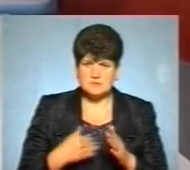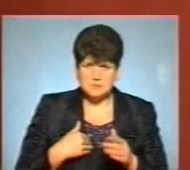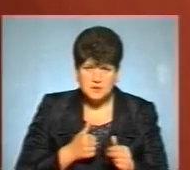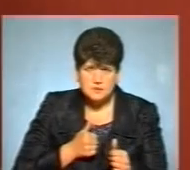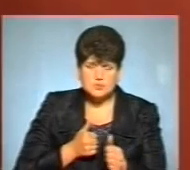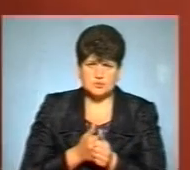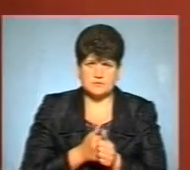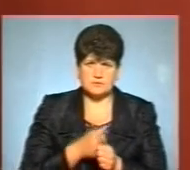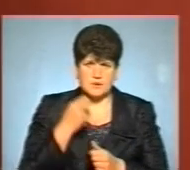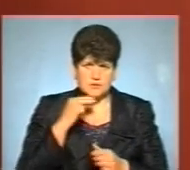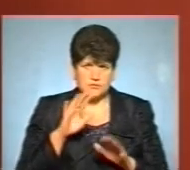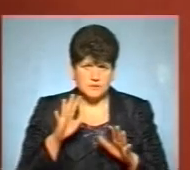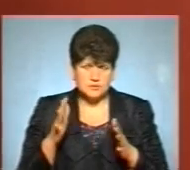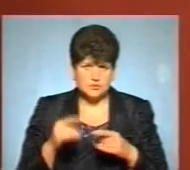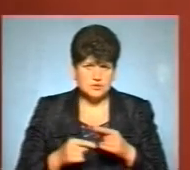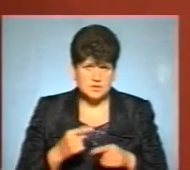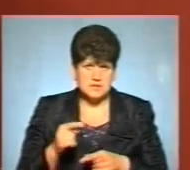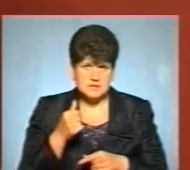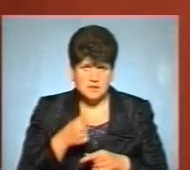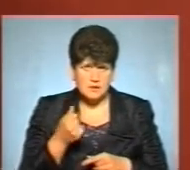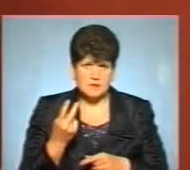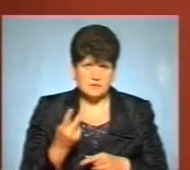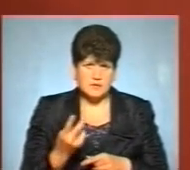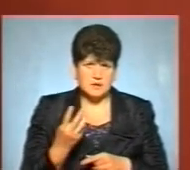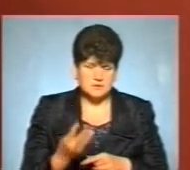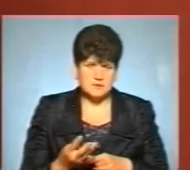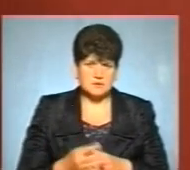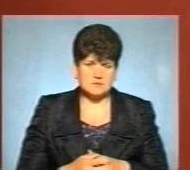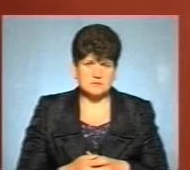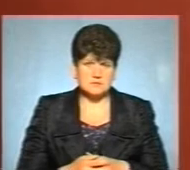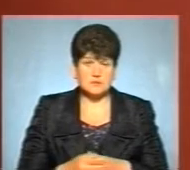в кращому випадку через рік, два, три приблизно.